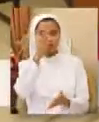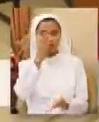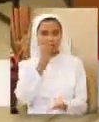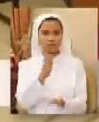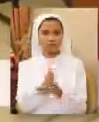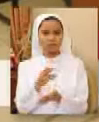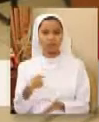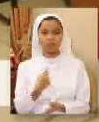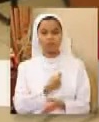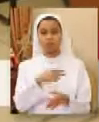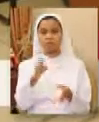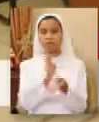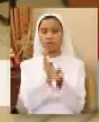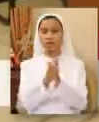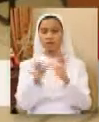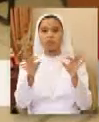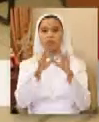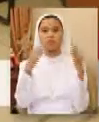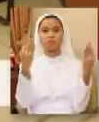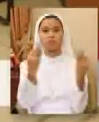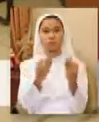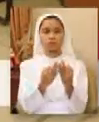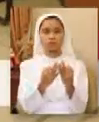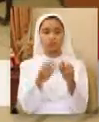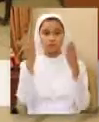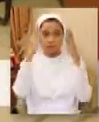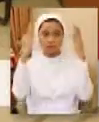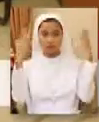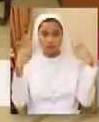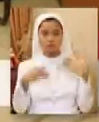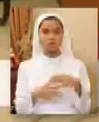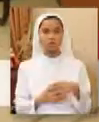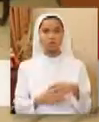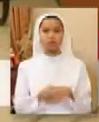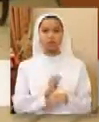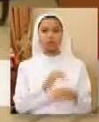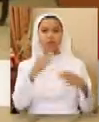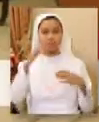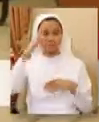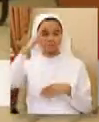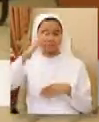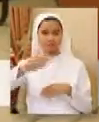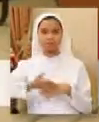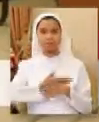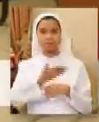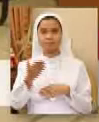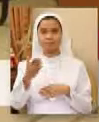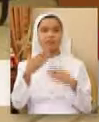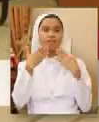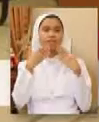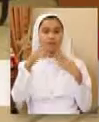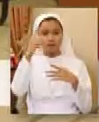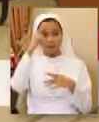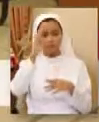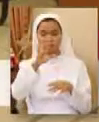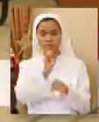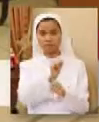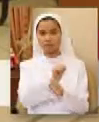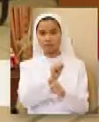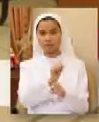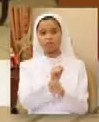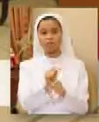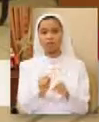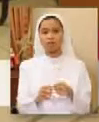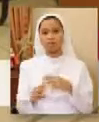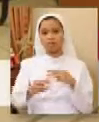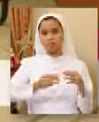pagiging isang family. Opo. Kaya nga sister, ako, saludo ko sa inyo. Ha? Thank you so much for your ministry.